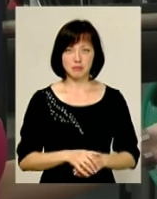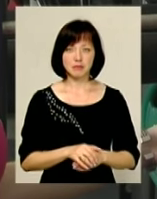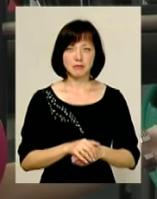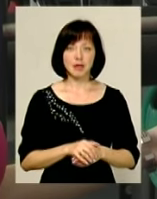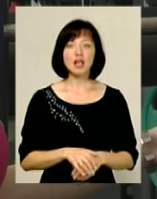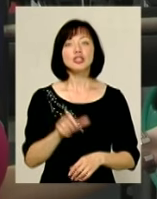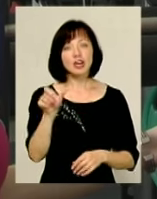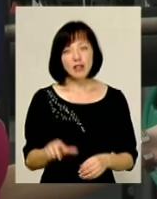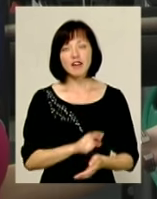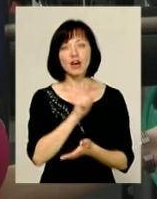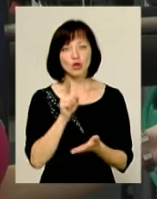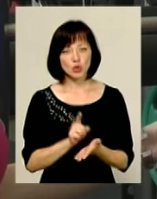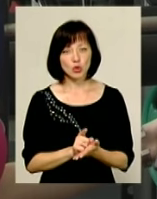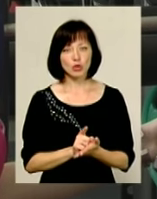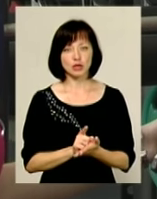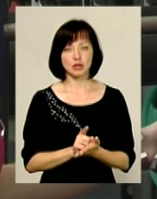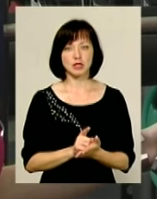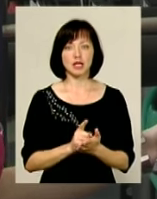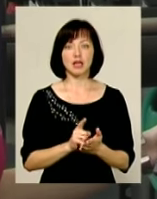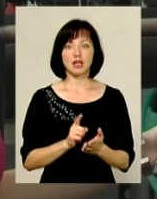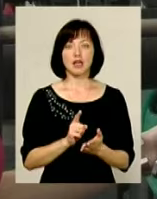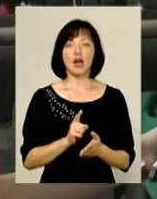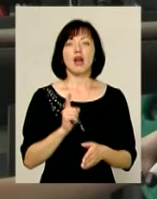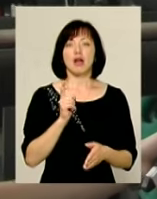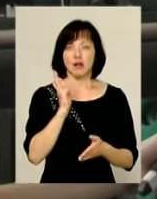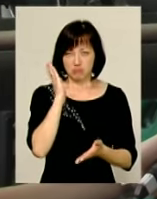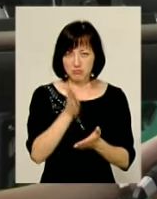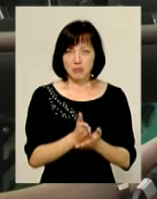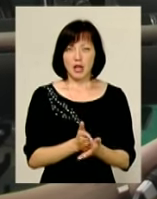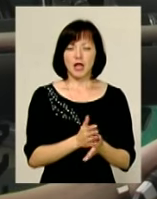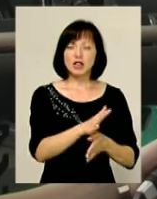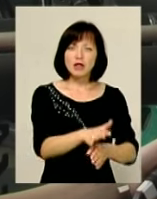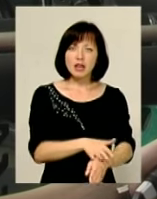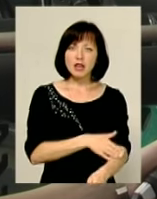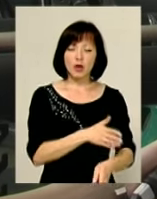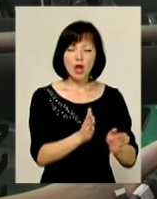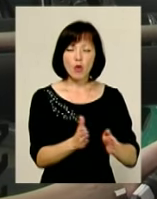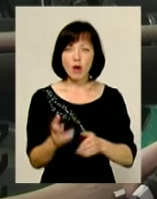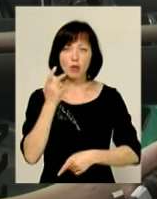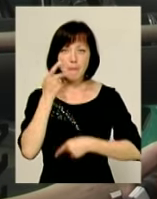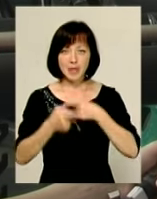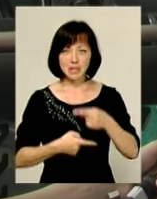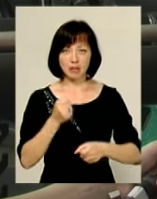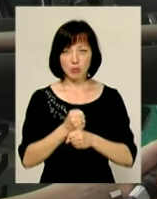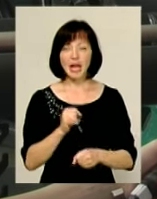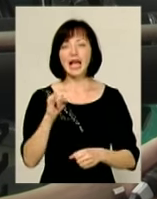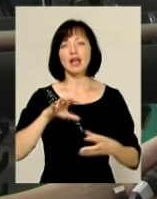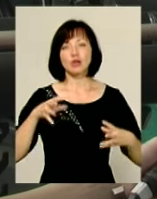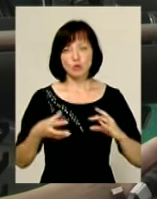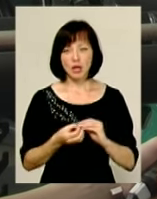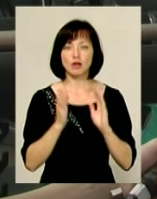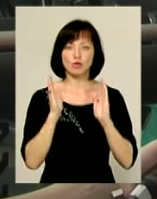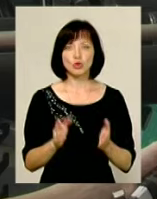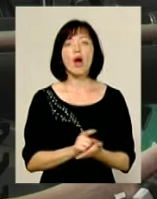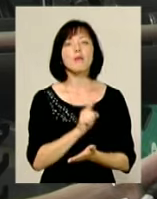То есть человек должен настраиваться на длительную, регулярную, постоянную работу. И результат будет